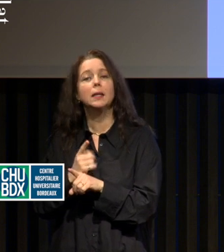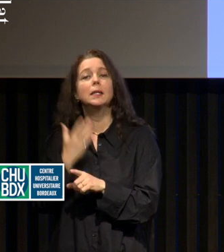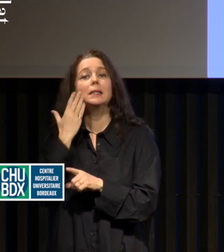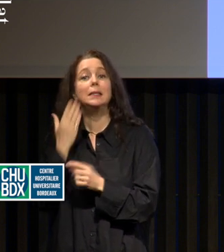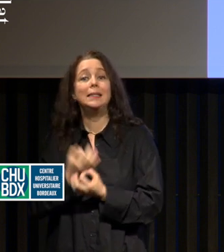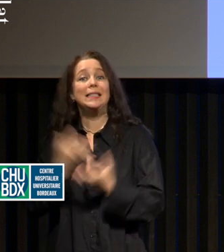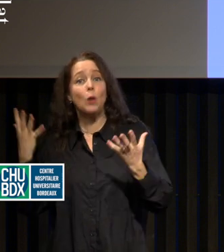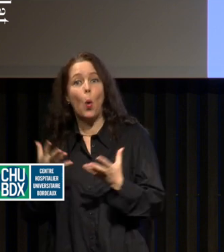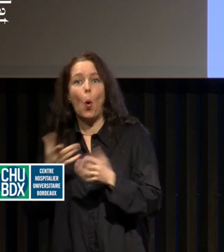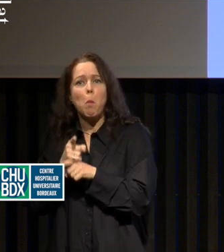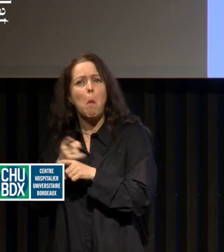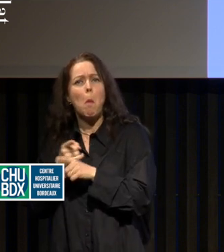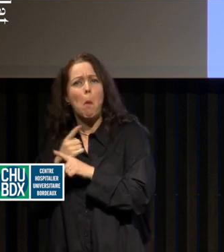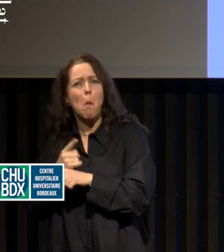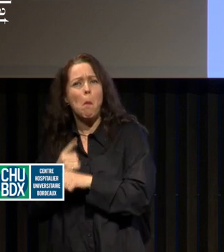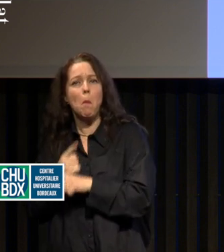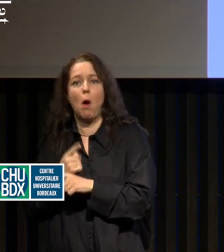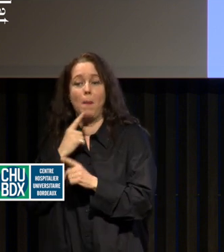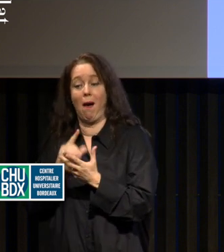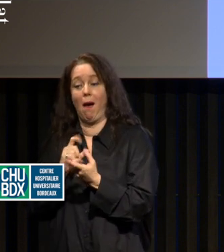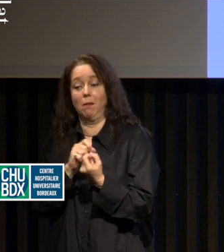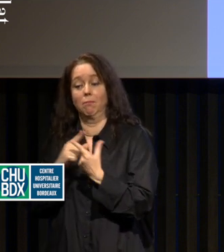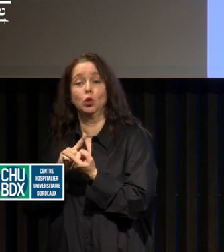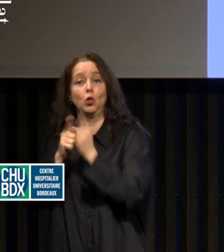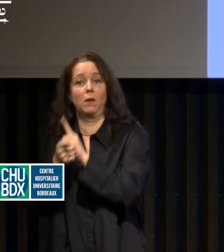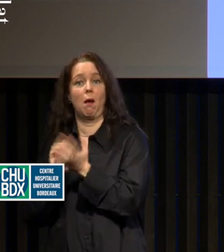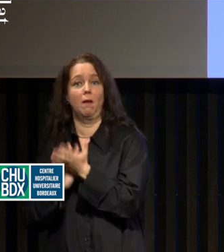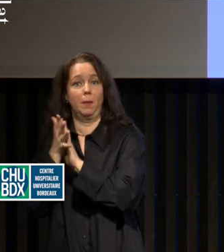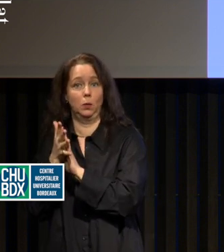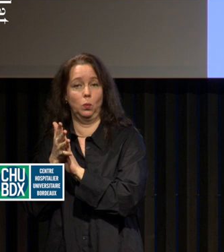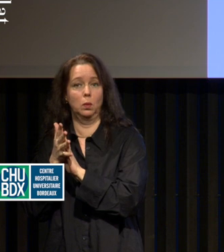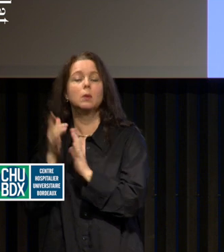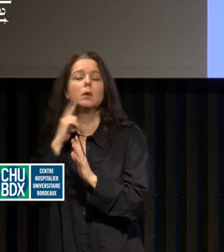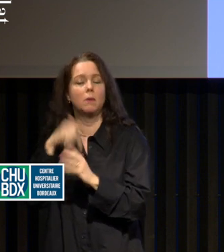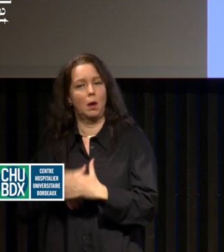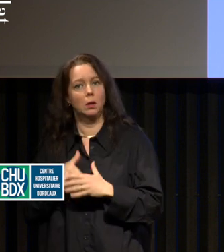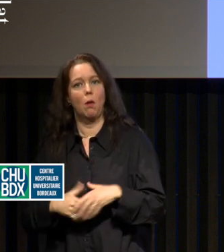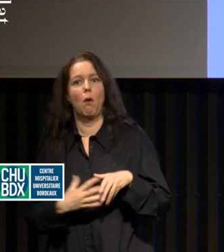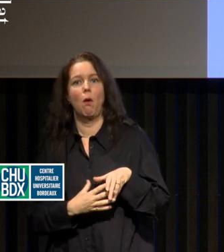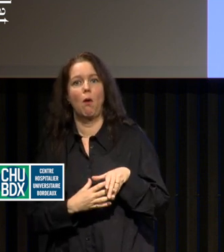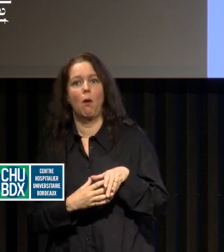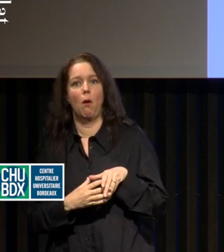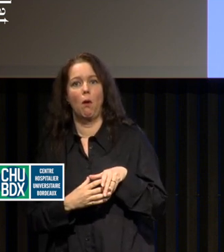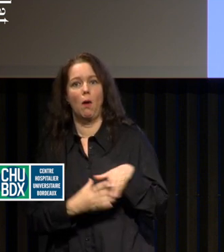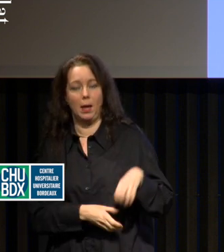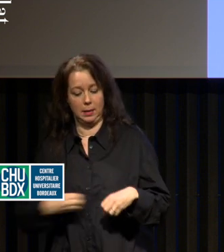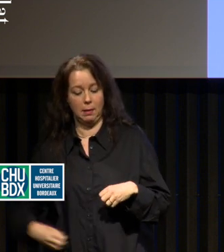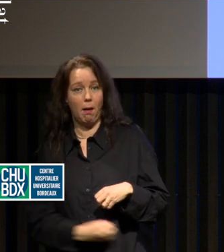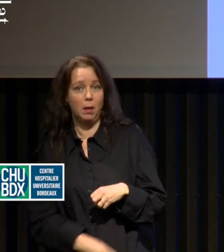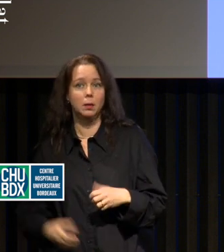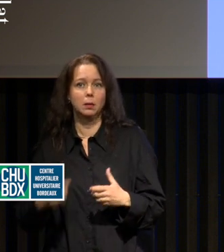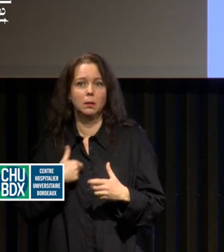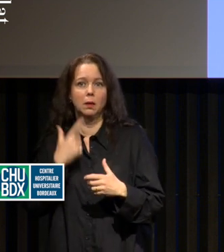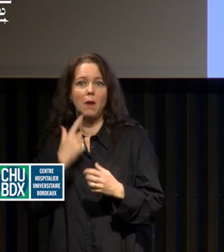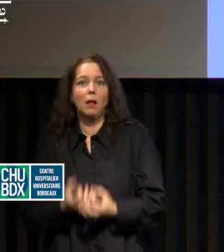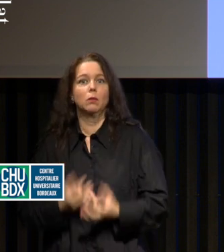avoir de l'inflammation, on risque d'avoir, on va parler tout à l'heure de maladies inflammatoires chroniques de l'intestin, le Crohn, la rectocolite hémorragique, on va avoir donc un excès d'inflammation, ce